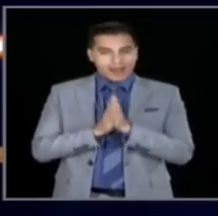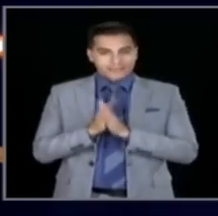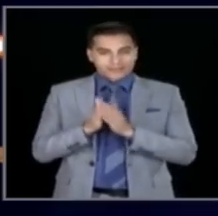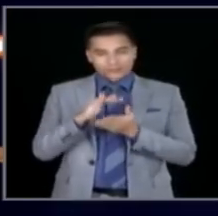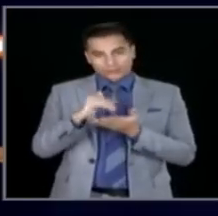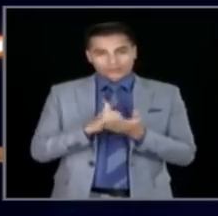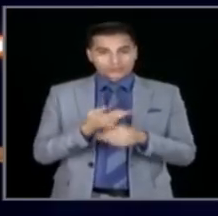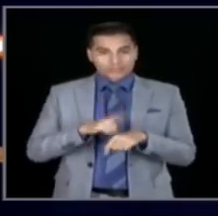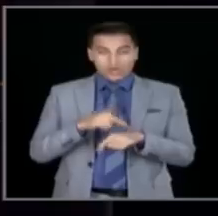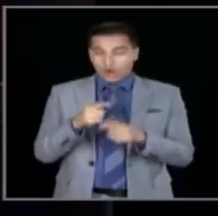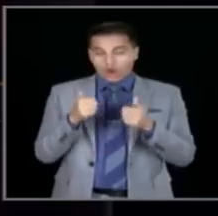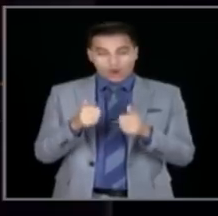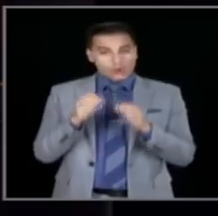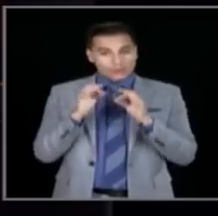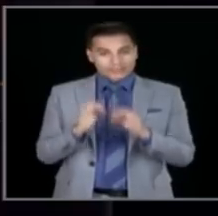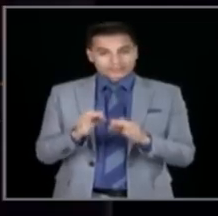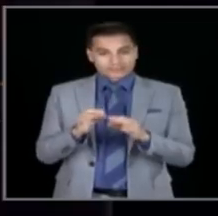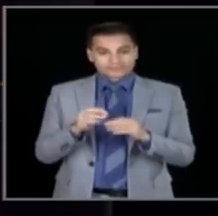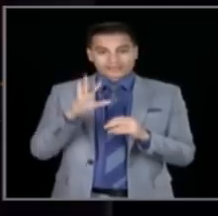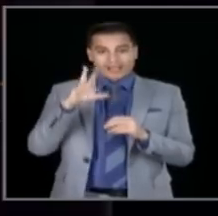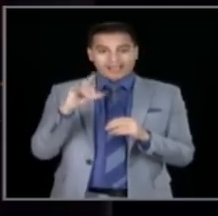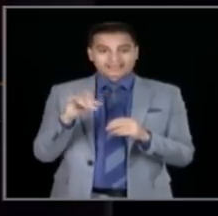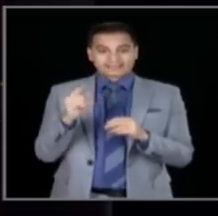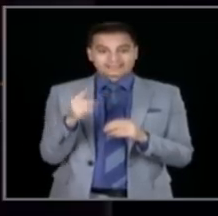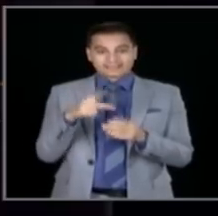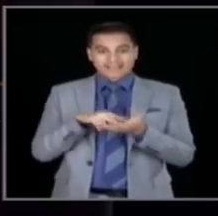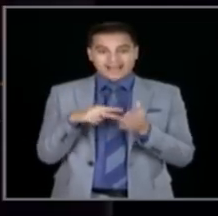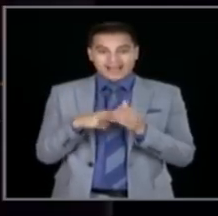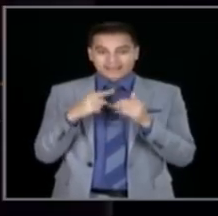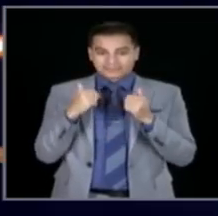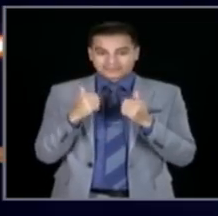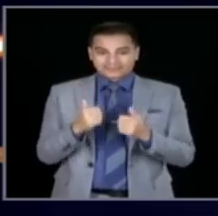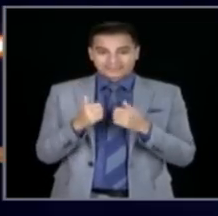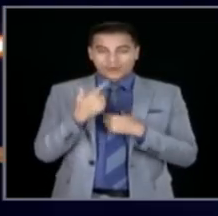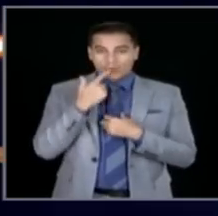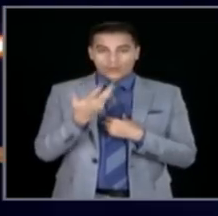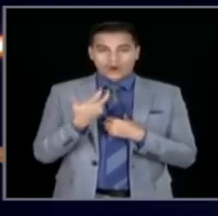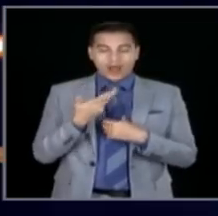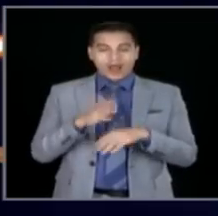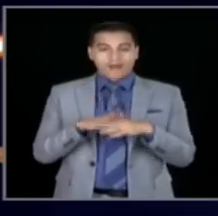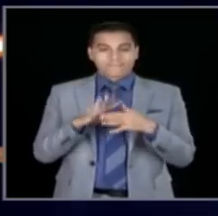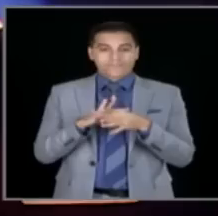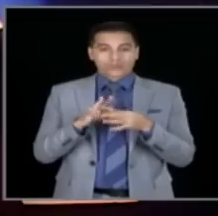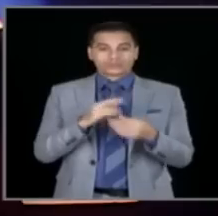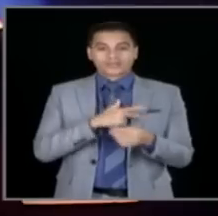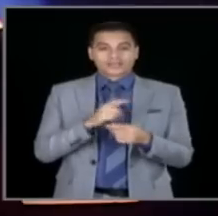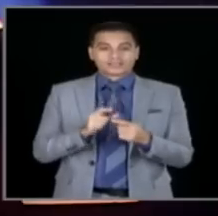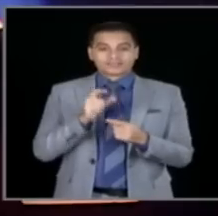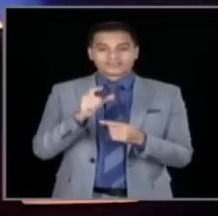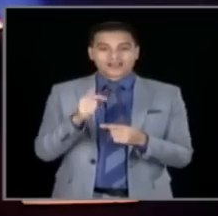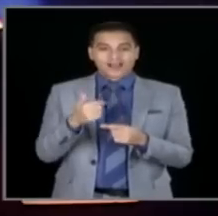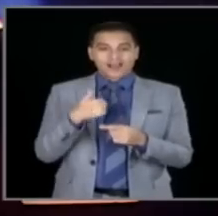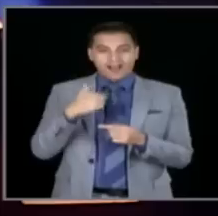تاني. بالظبط. حلو جدا. هدير اهلا بحضرتك. ازيك يا هدير؟ الحمد لله. احكي لي بقى على موضوع اختيار الاسم.